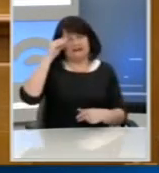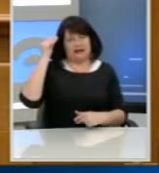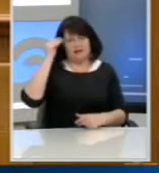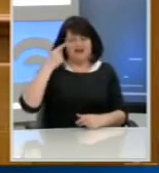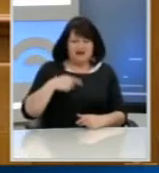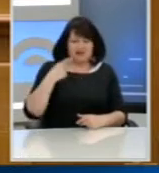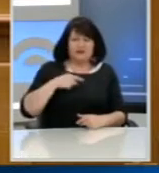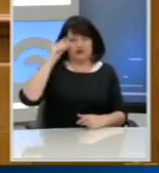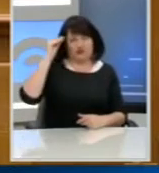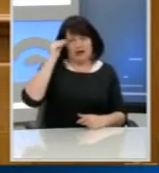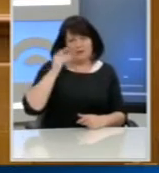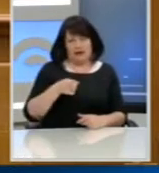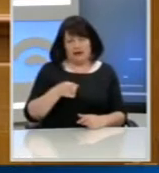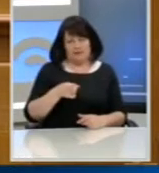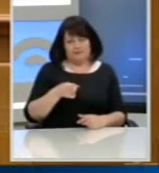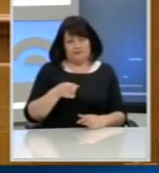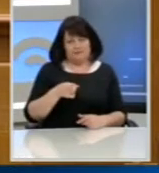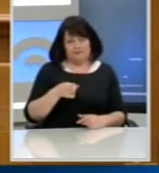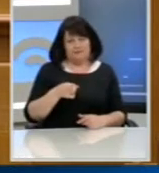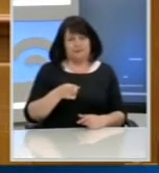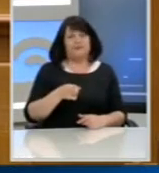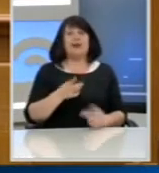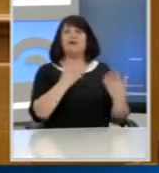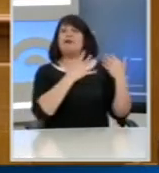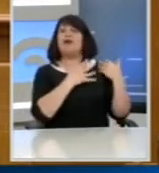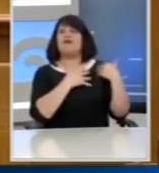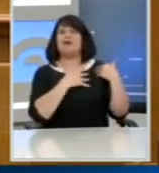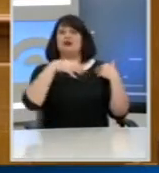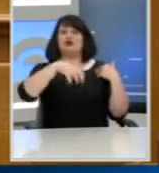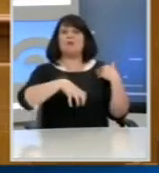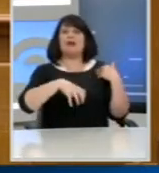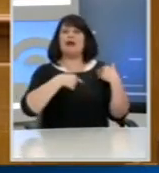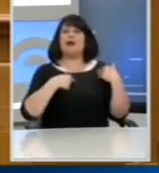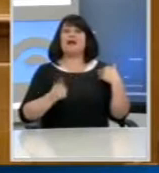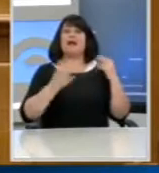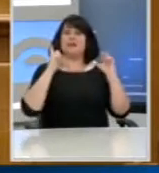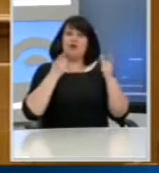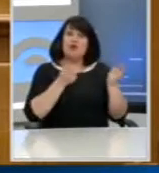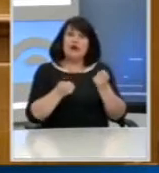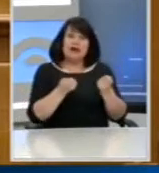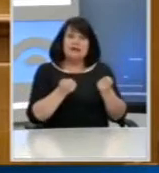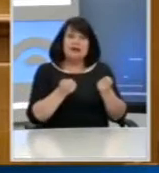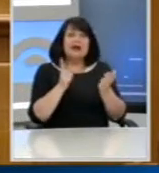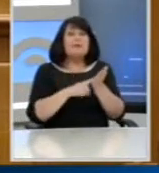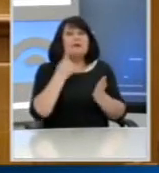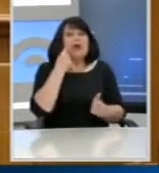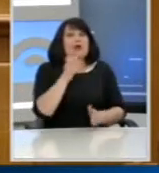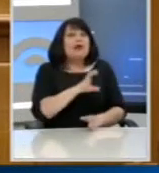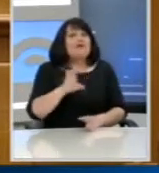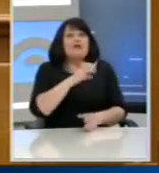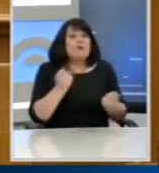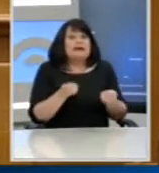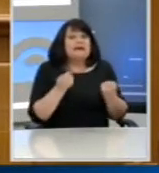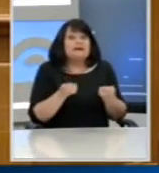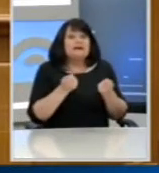Καραμαλή. Και φαίνεται ότι οι τομεάρχες της Νέας Δημοκρατίας, αντί να ασχολούνται με το τι γίνεται ακριβώς στην Ευρώπη και